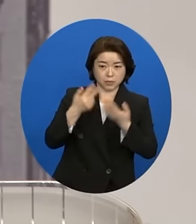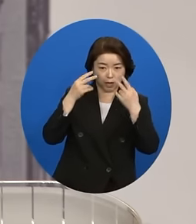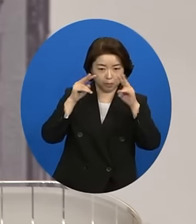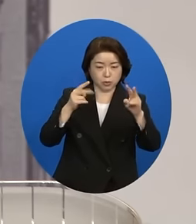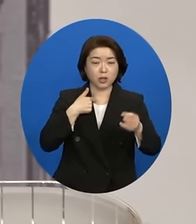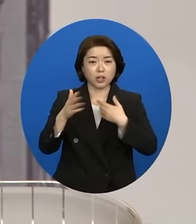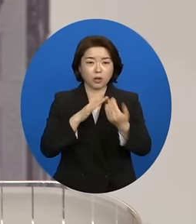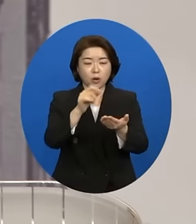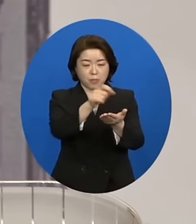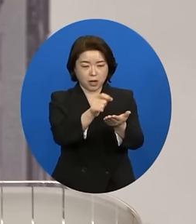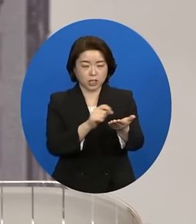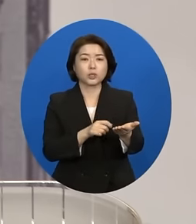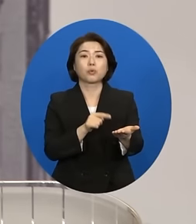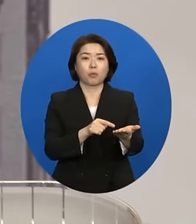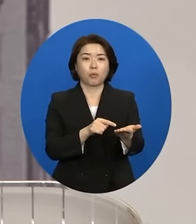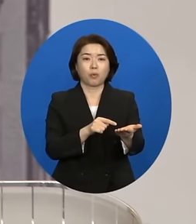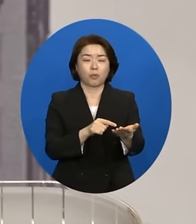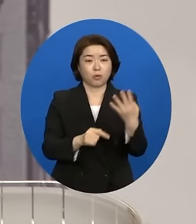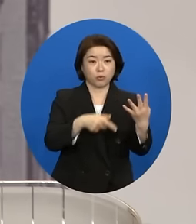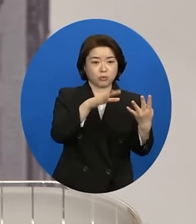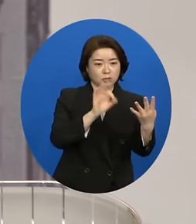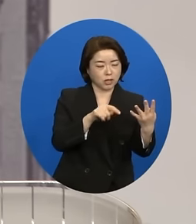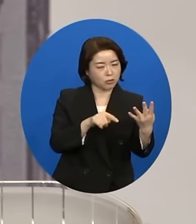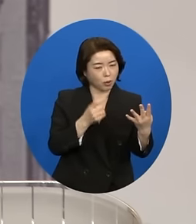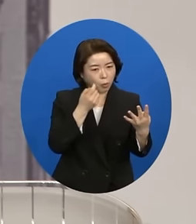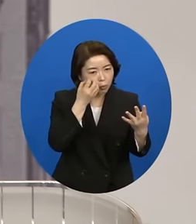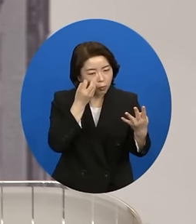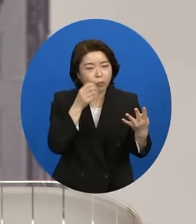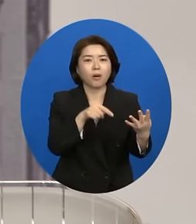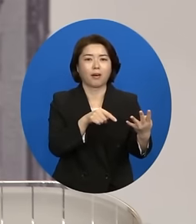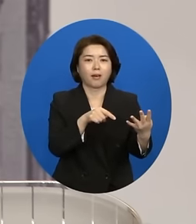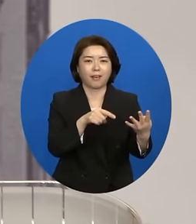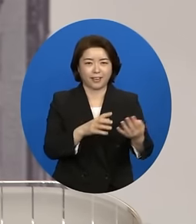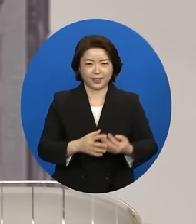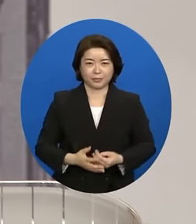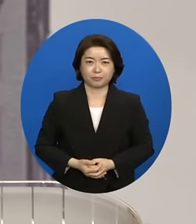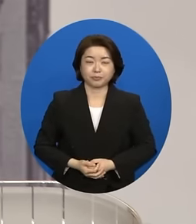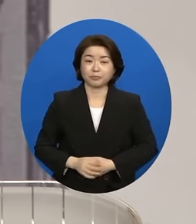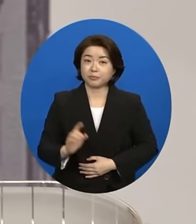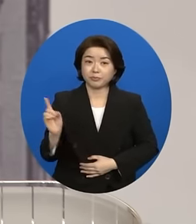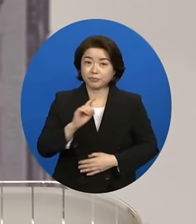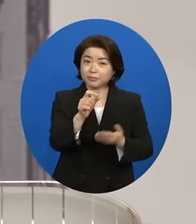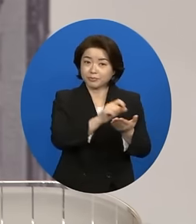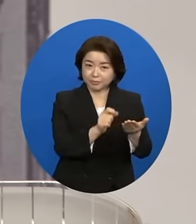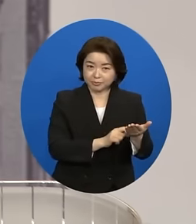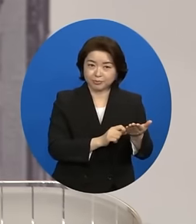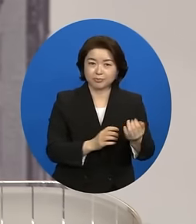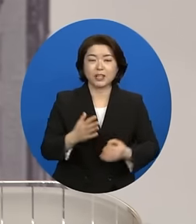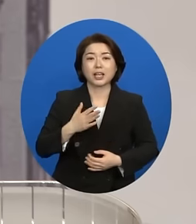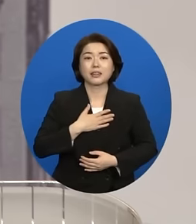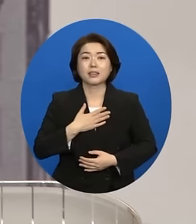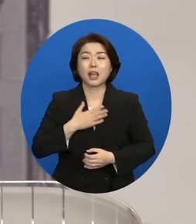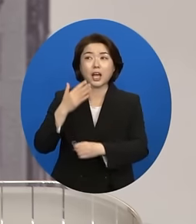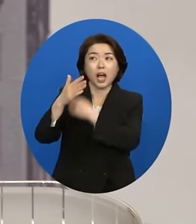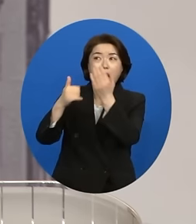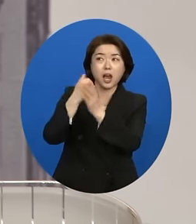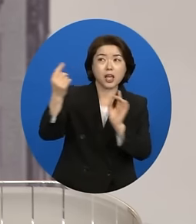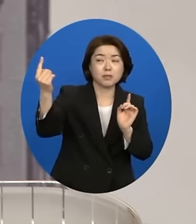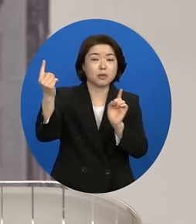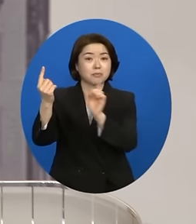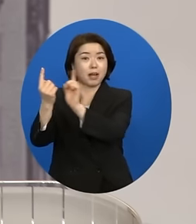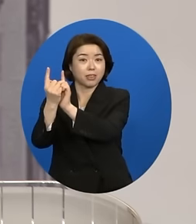것을 기록했다는 점에서 4장은 굉장히 독특한 것이죠. 어떤 걸 썼냐면 자신이 하나님을